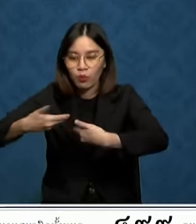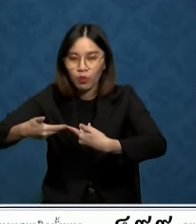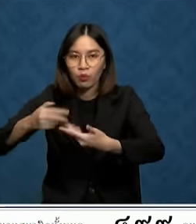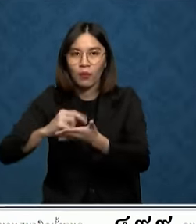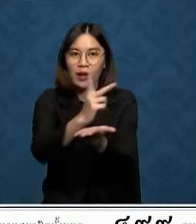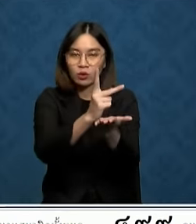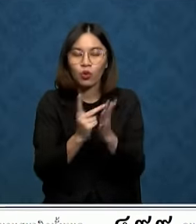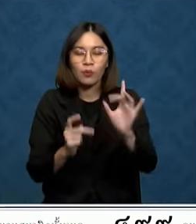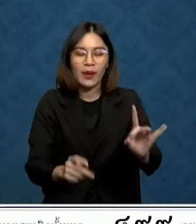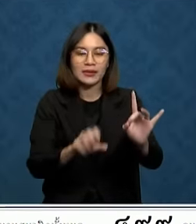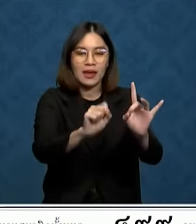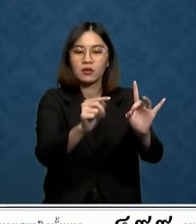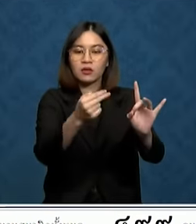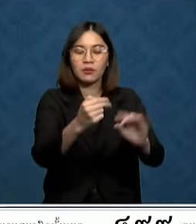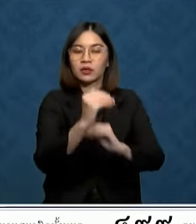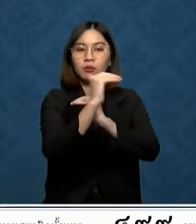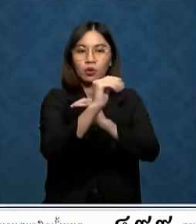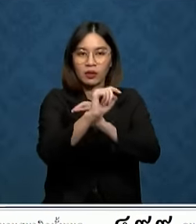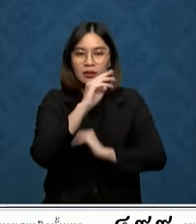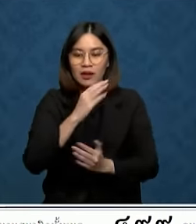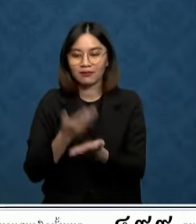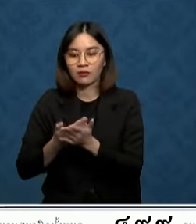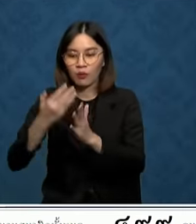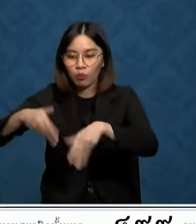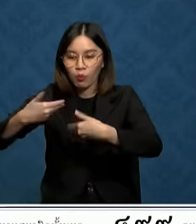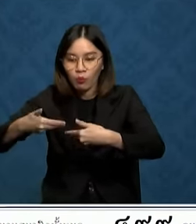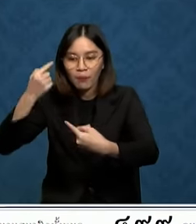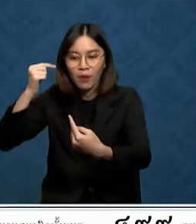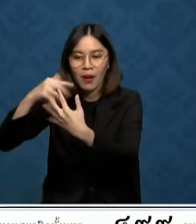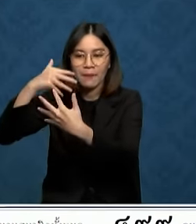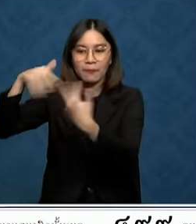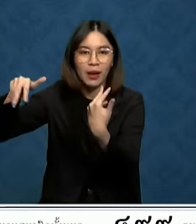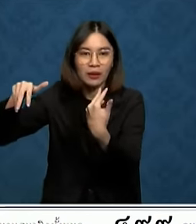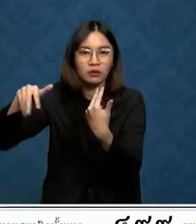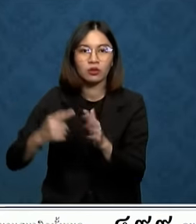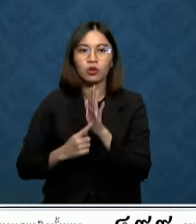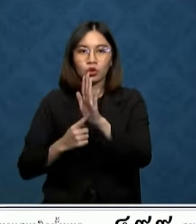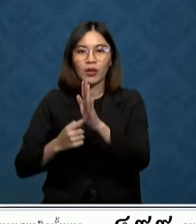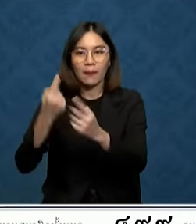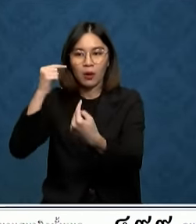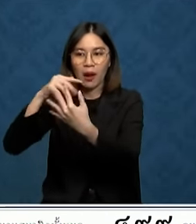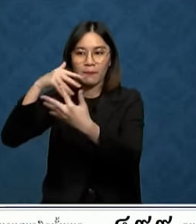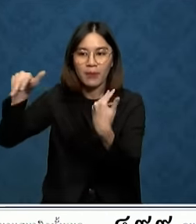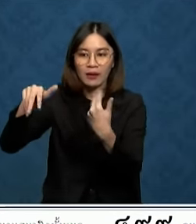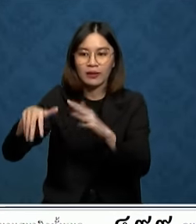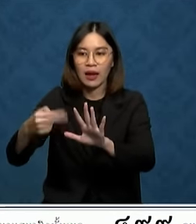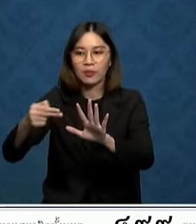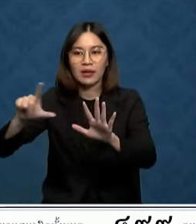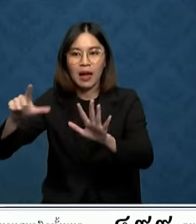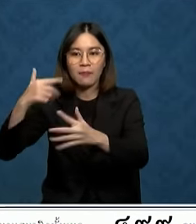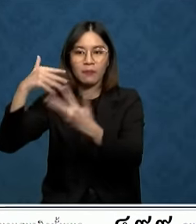กู้ได้แค่ 80,000นะคะถ้าเก็บรายได้ไม่ได้ตามที่คาดไว้สมมุติว่าหลุดเป้าไป 50,000